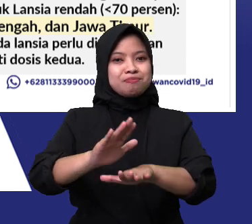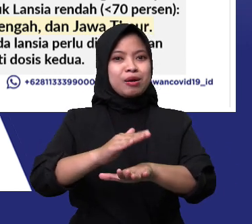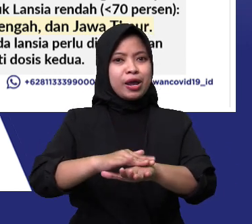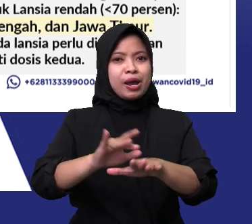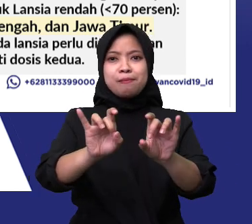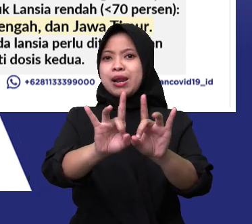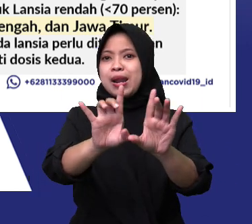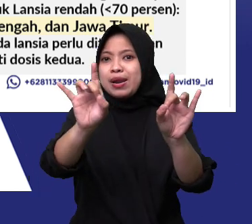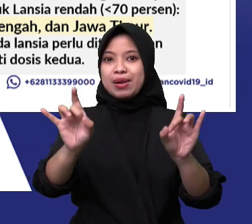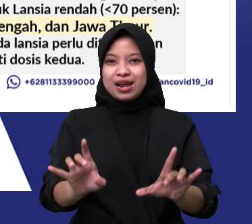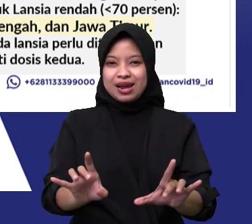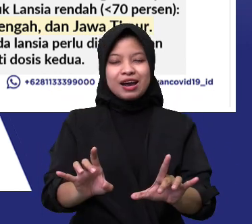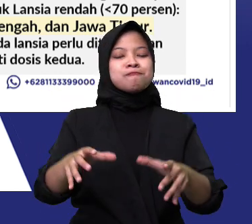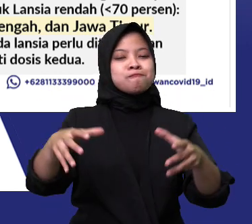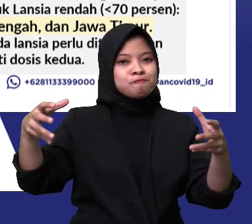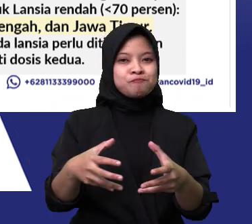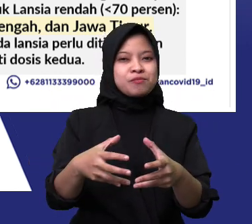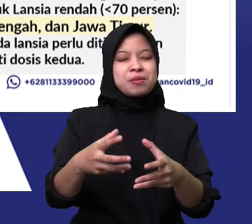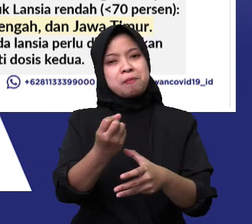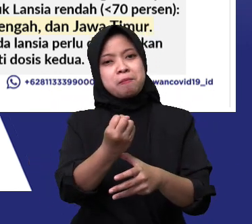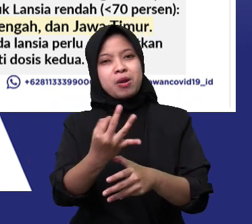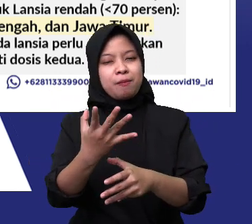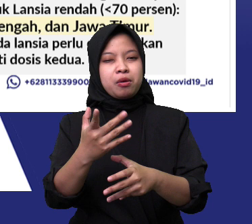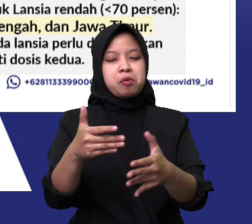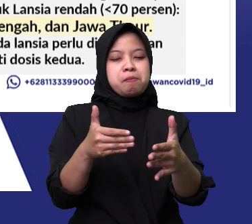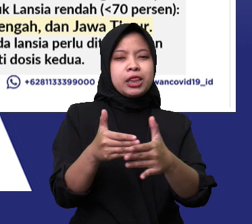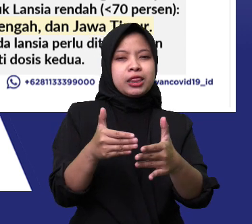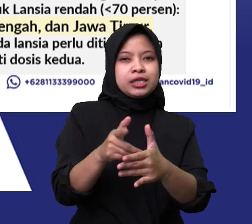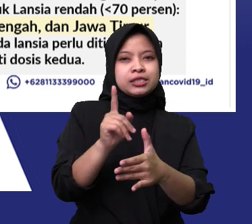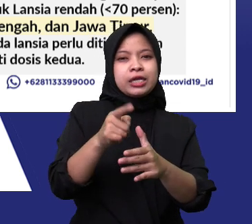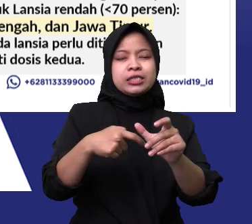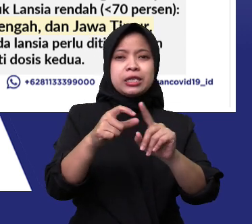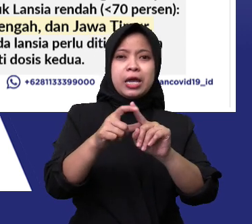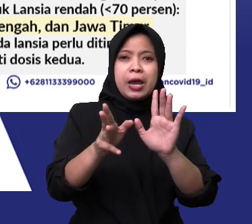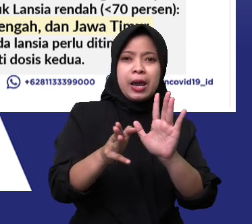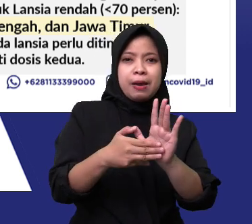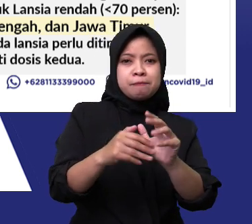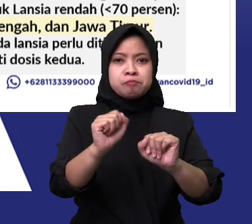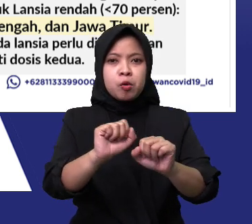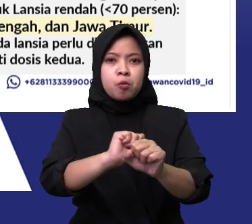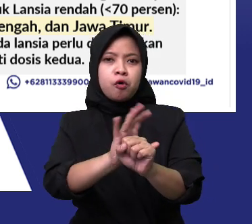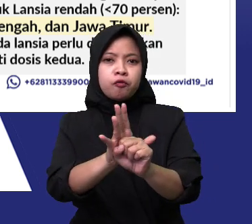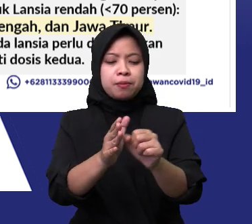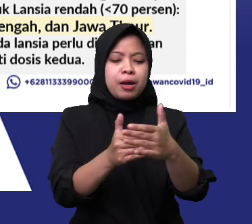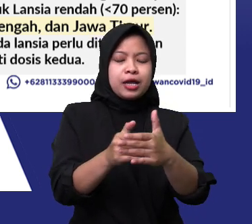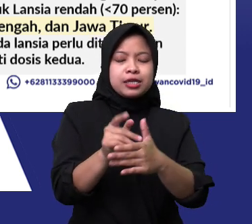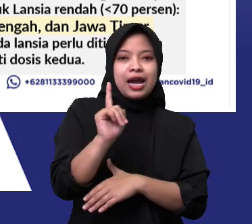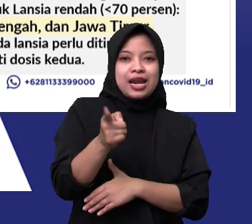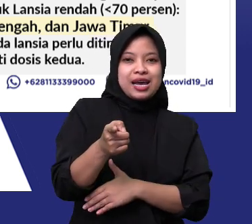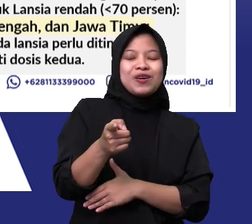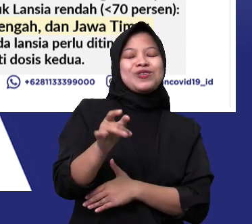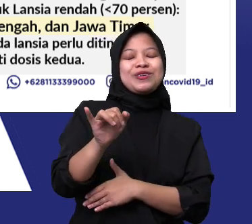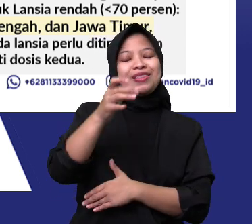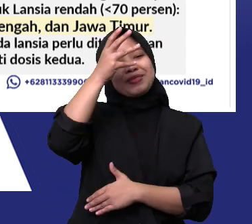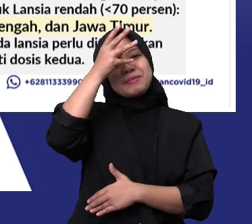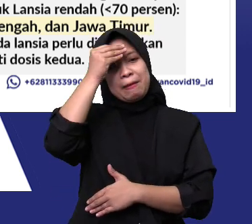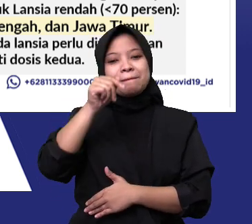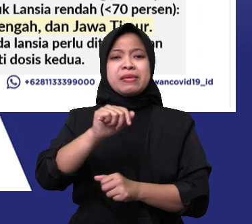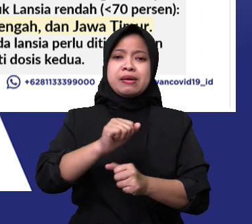berbeda-beda, dan sempat mengalami berbagai keterbatasan sumber daya dalam penanganan pandemi, kita tetap